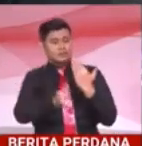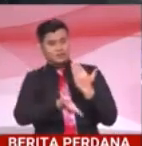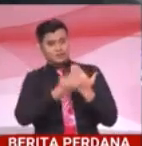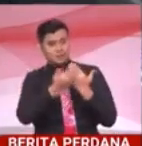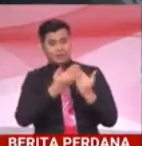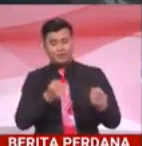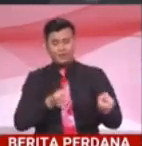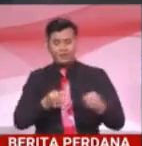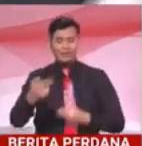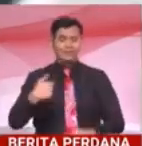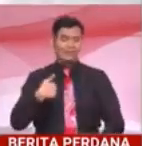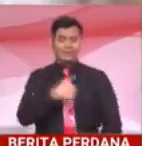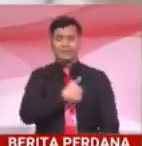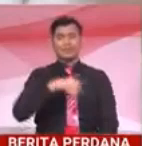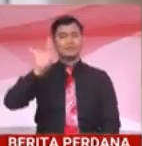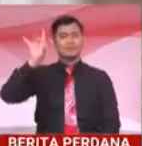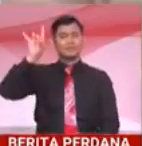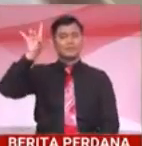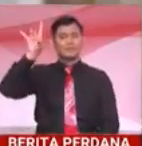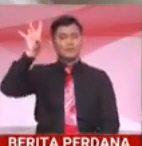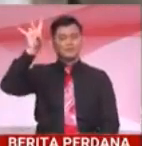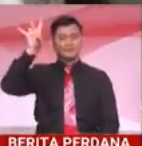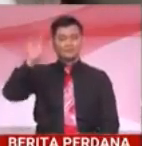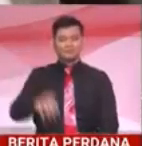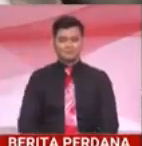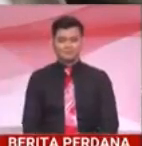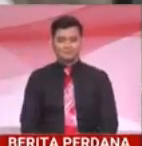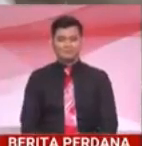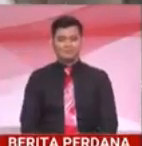Insyaallah oke